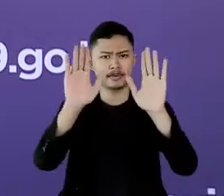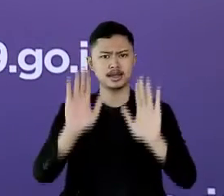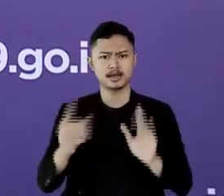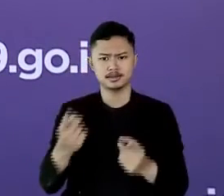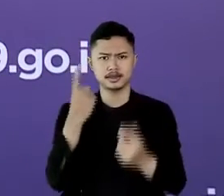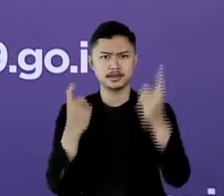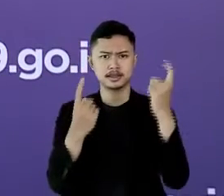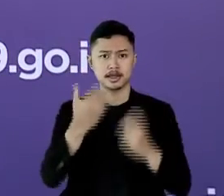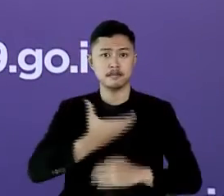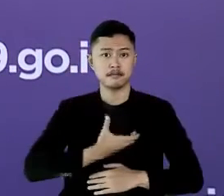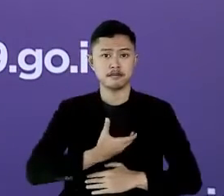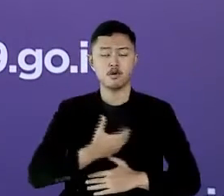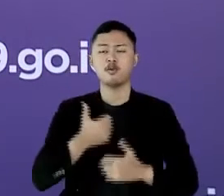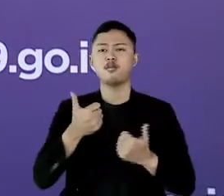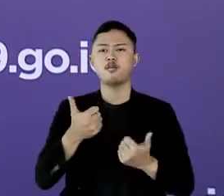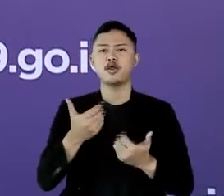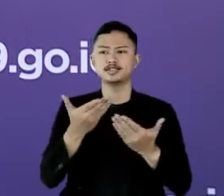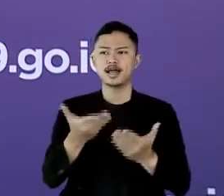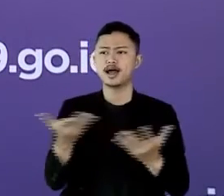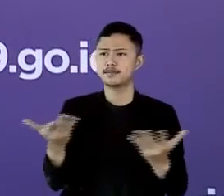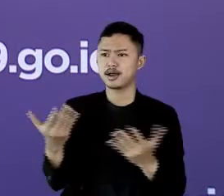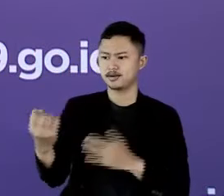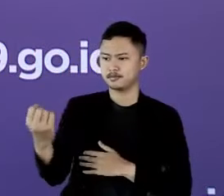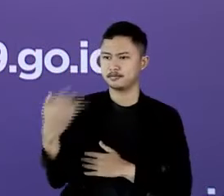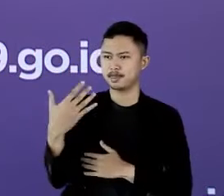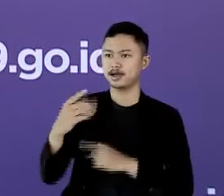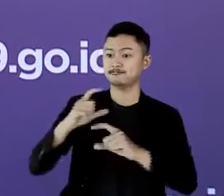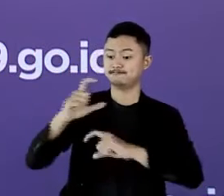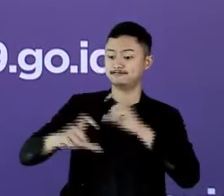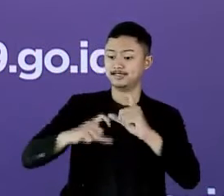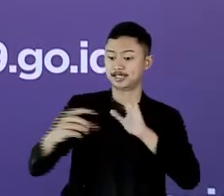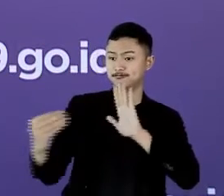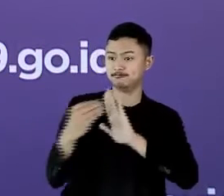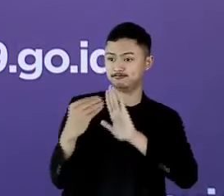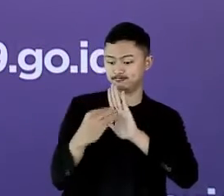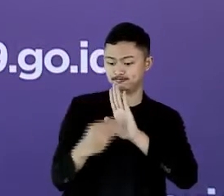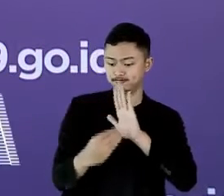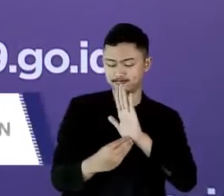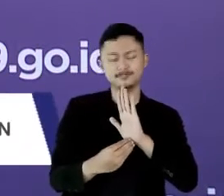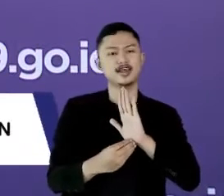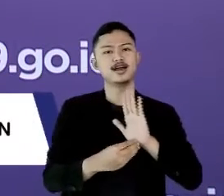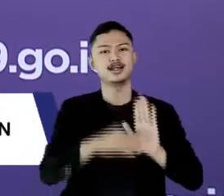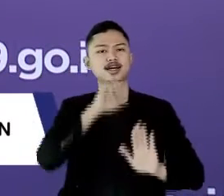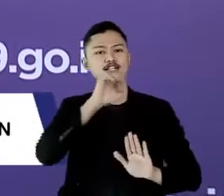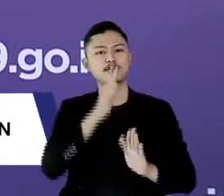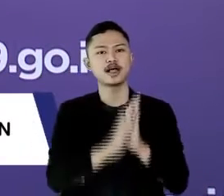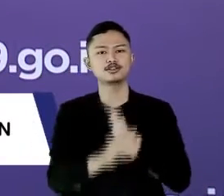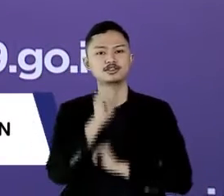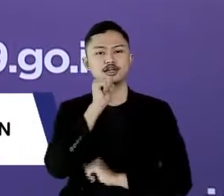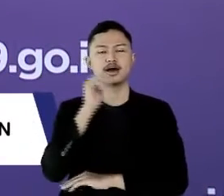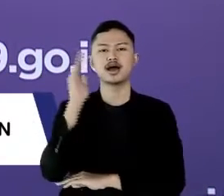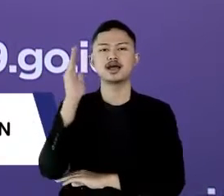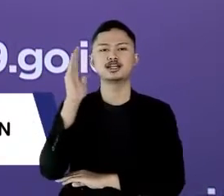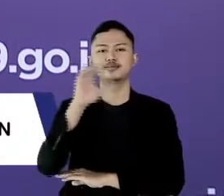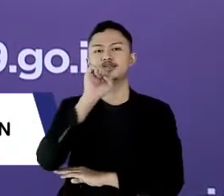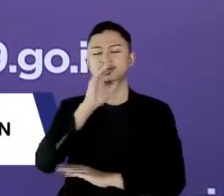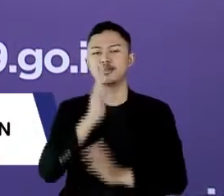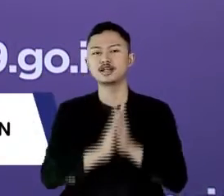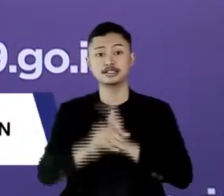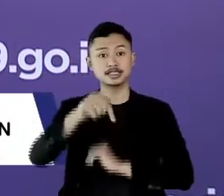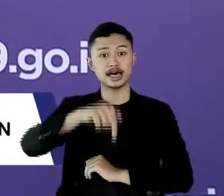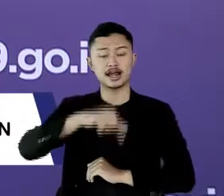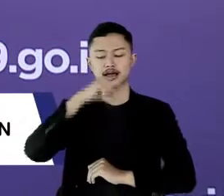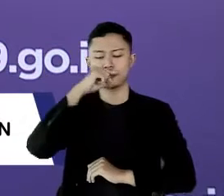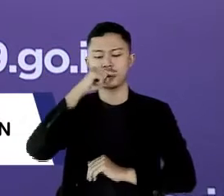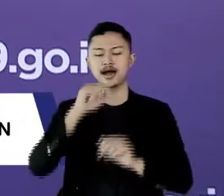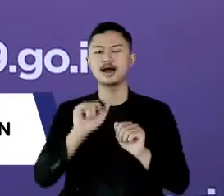bertanya, silakan sampaikan di feature chatroom. Nanti pertanyaan akan dijawab langsung oleh narasumber di akhir dialog. Saya ke Pak Iwan